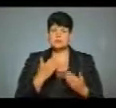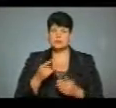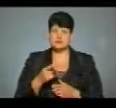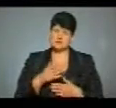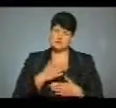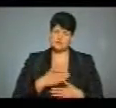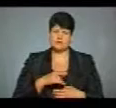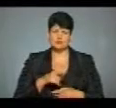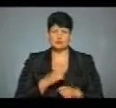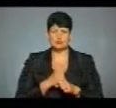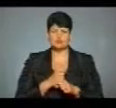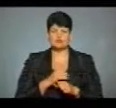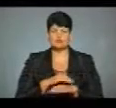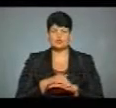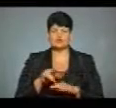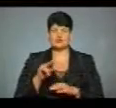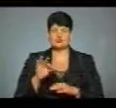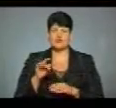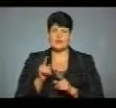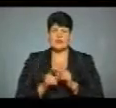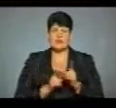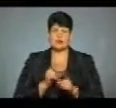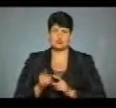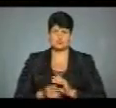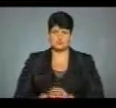чи задоволені вони, що вулицю Чорновола реконструюють.